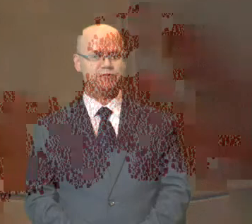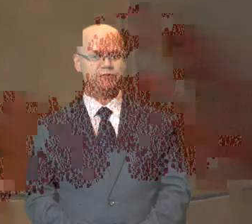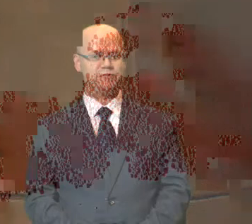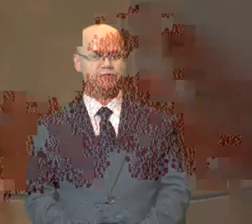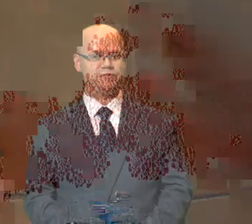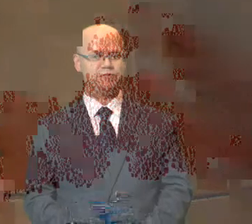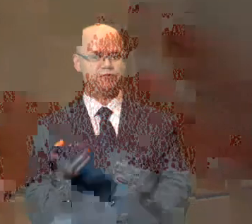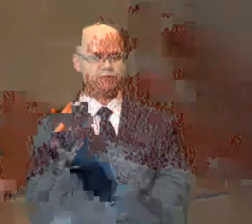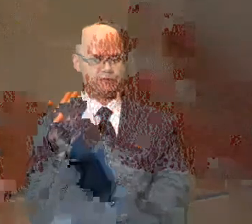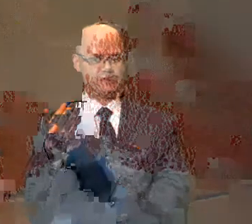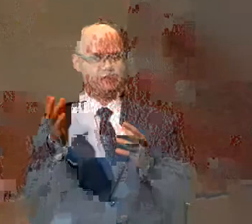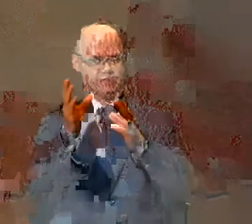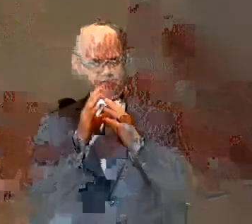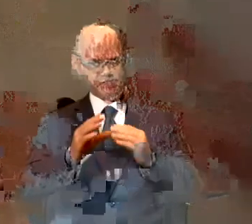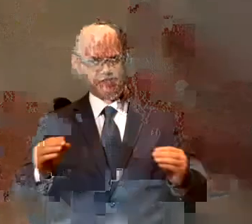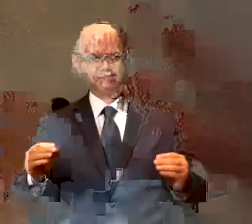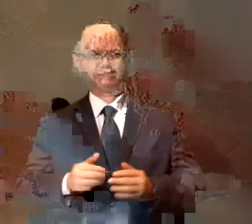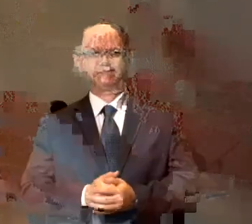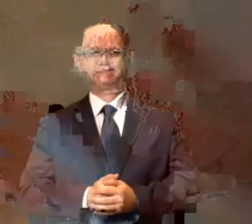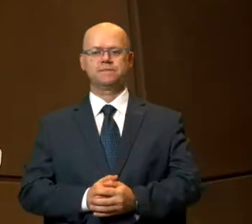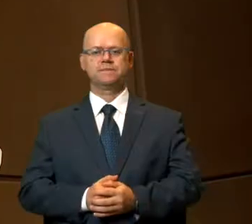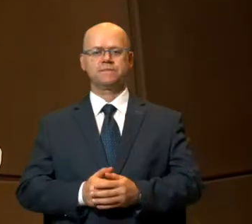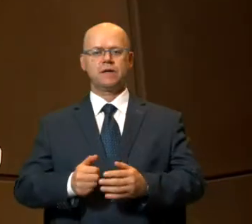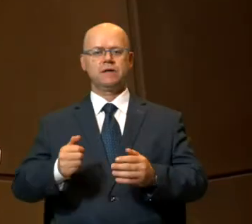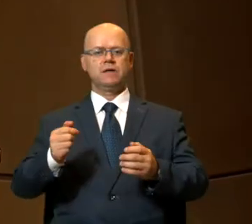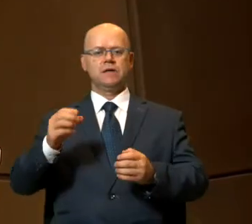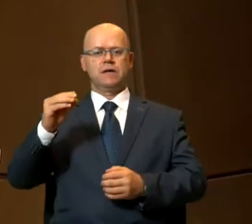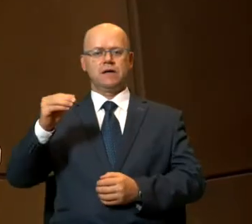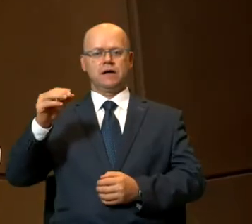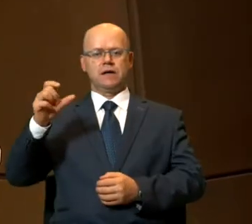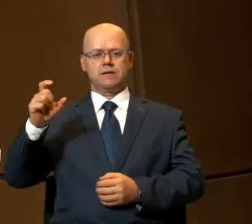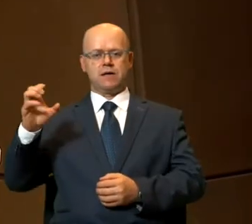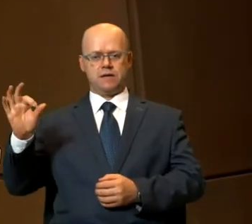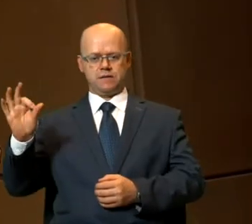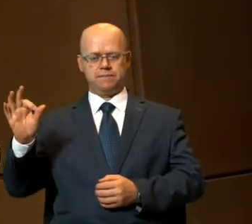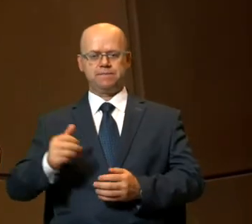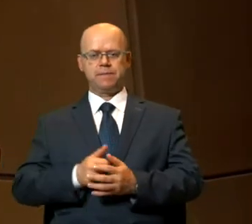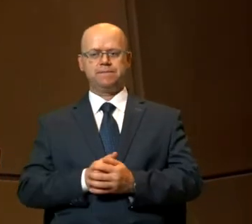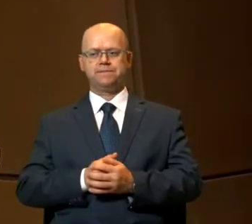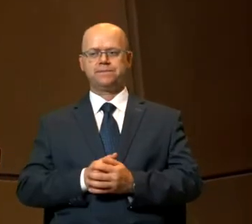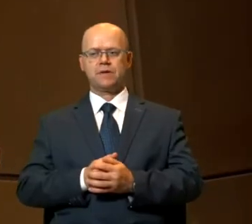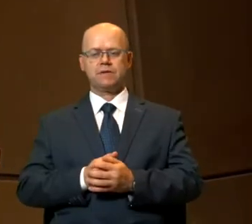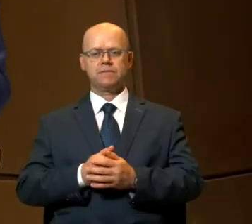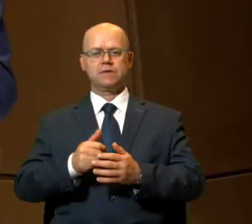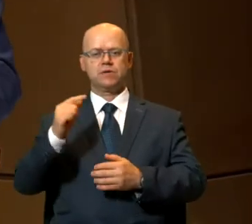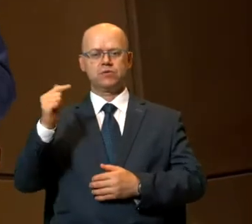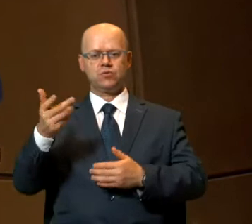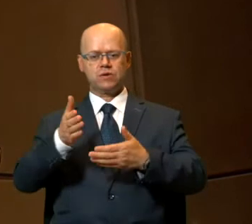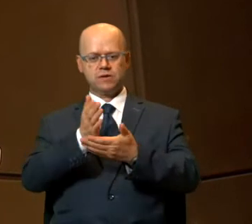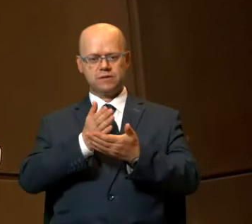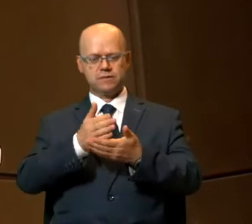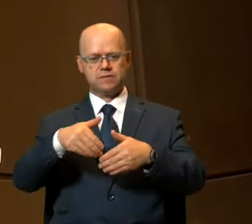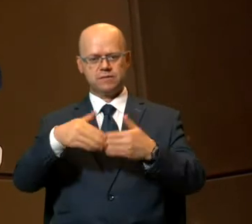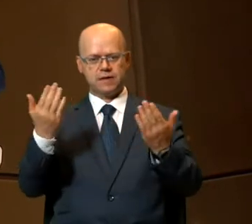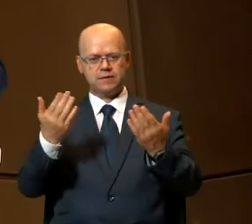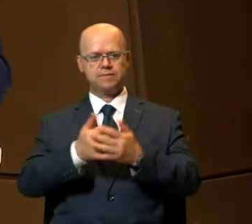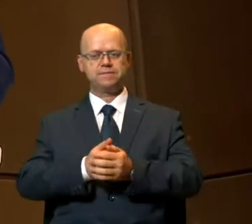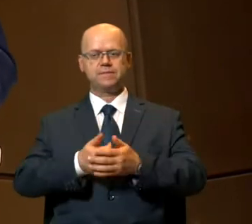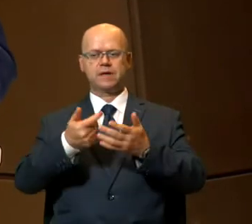To witam bardzo serdecznie w Europejskim Centrum Solidarności na drugim dniu, finale